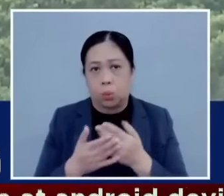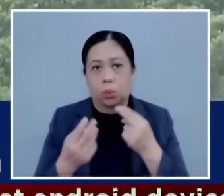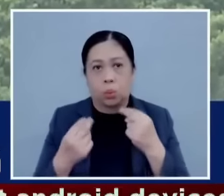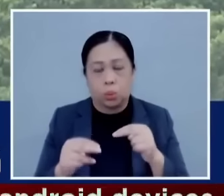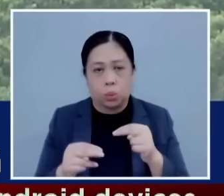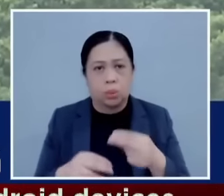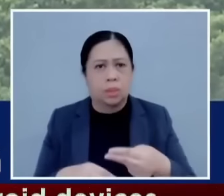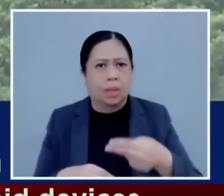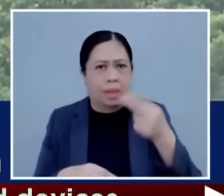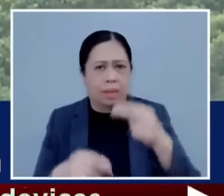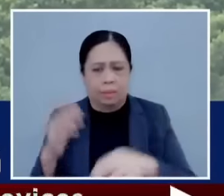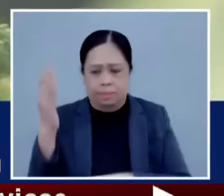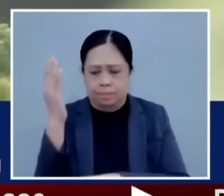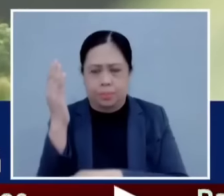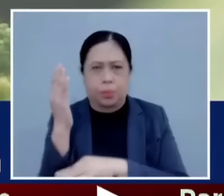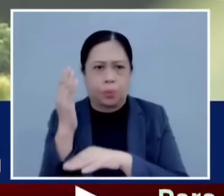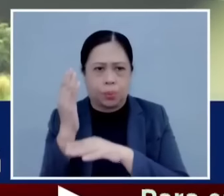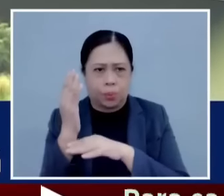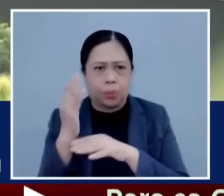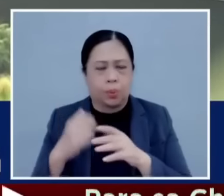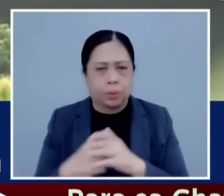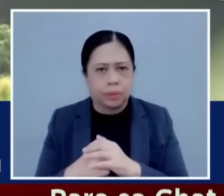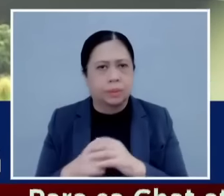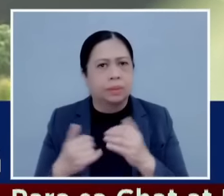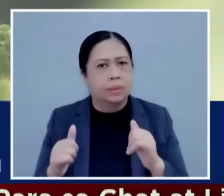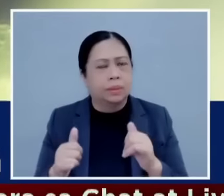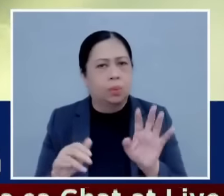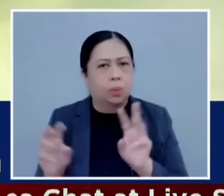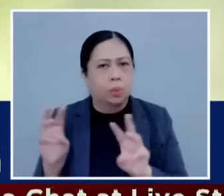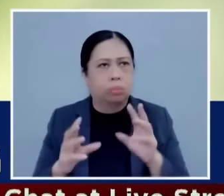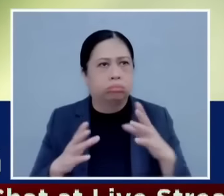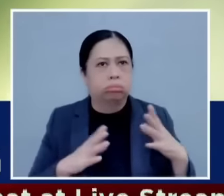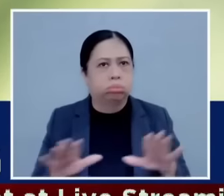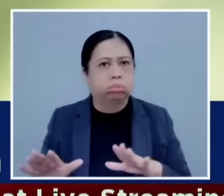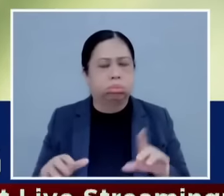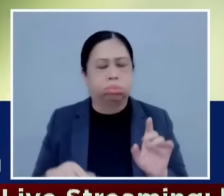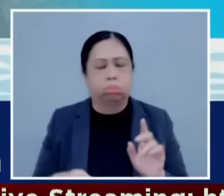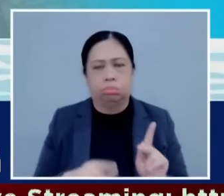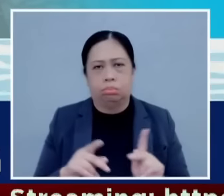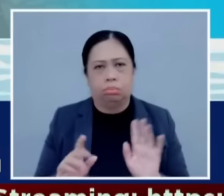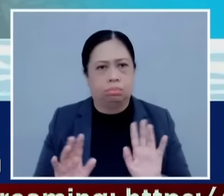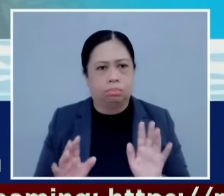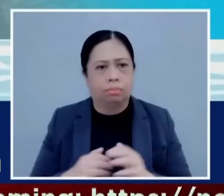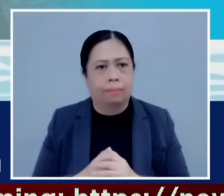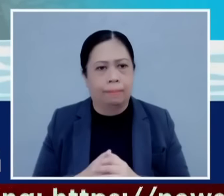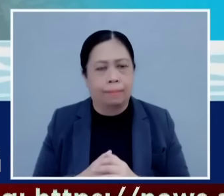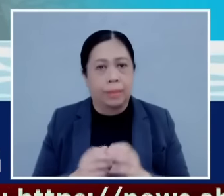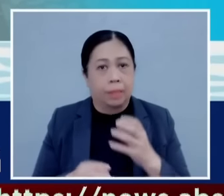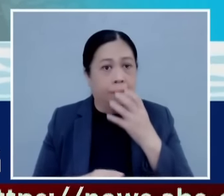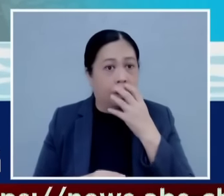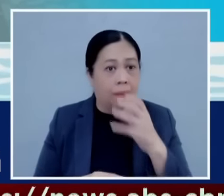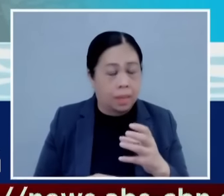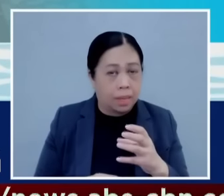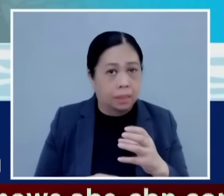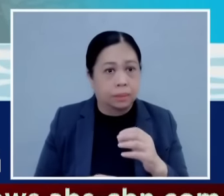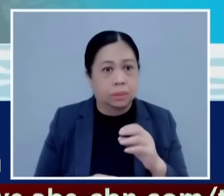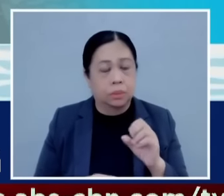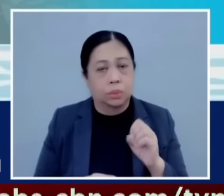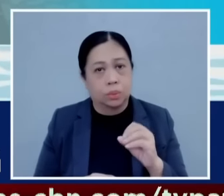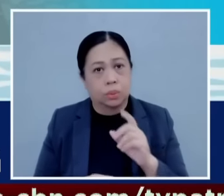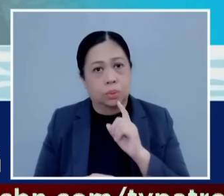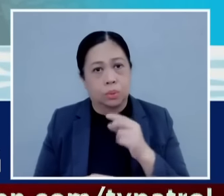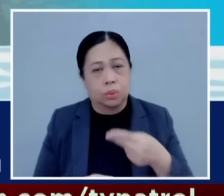mataas pa ang level ng tubig sa Angat, hindi pa rin dapat makampante ang mga consumer. Pag mainit po, so definitely